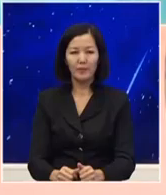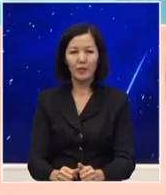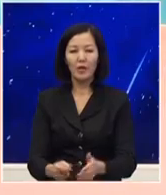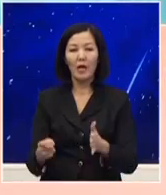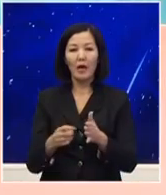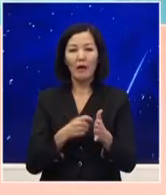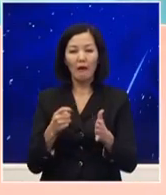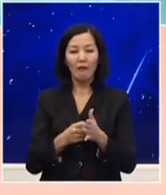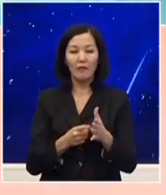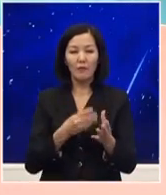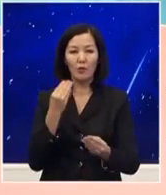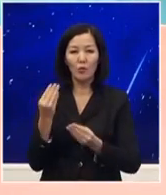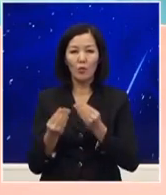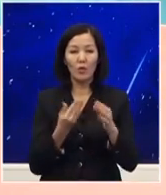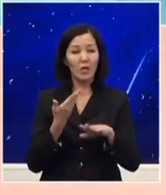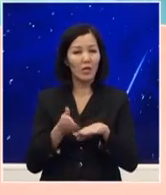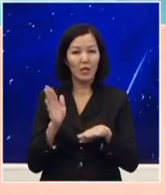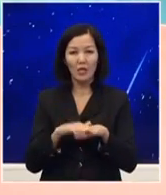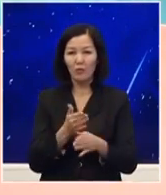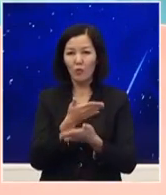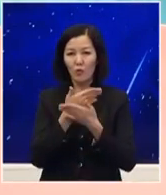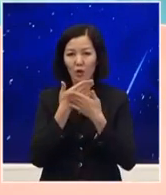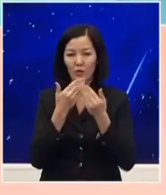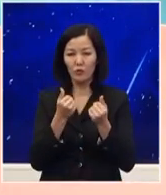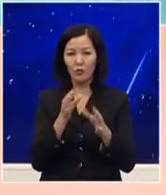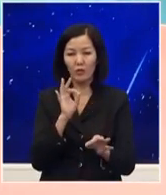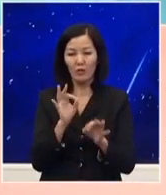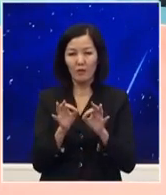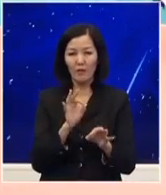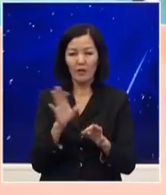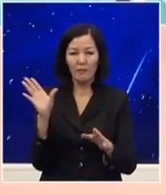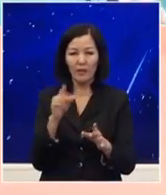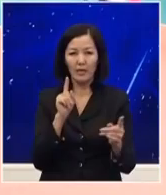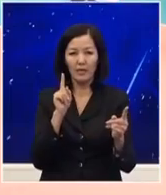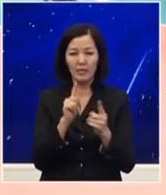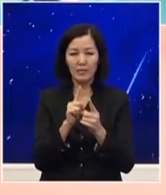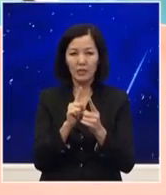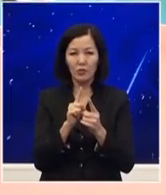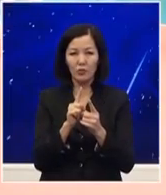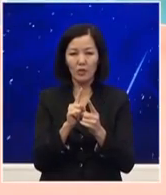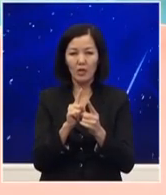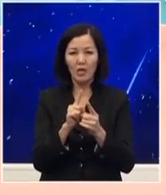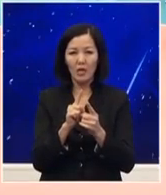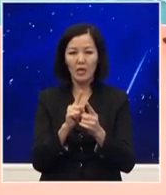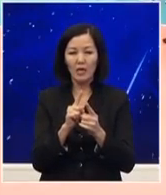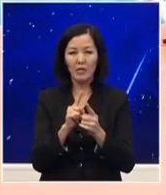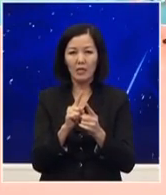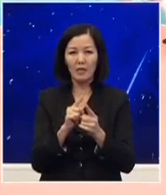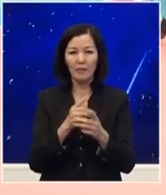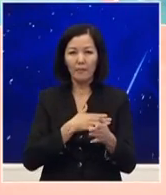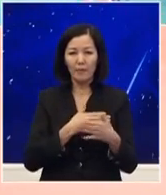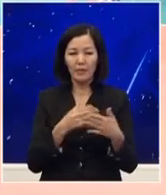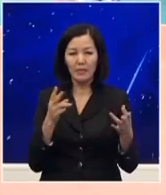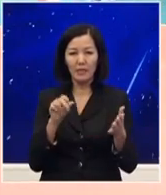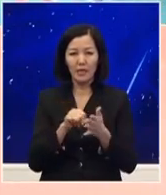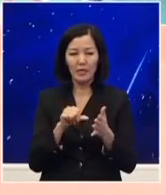Қарағанды мен өткен ойын біз үшін аса қиынға соққан жоқ. Бірақ барлық кездесуде қарсыласты бағалап, алаңға жігерленіп шығамыз. Бұл жолы